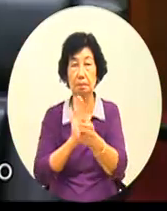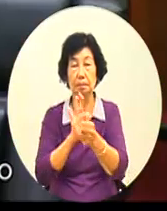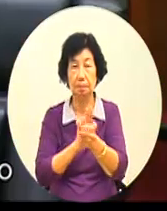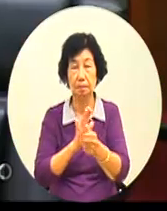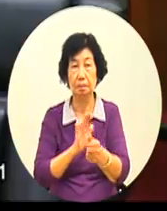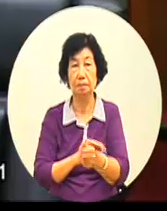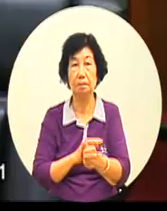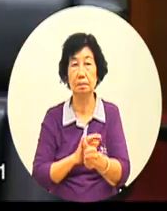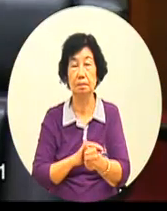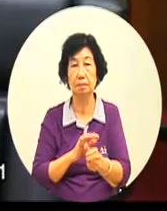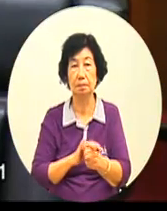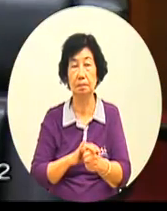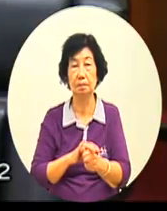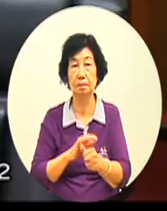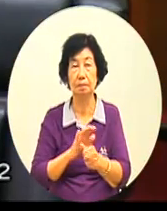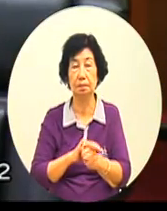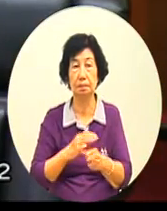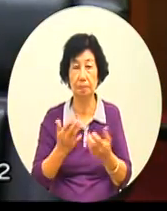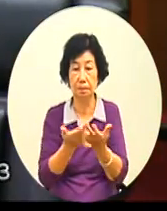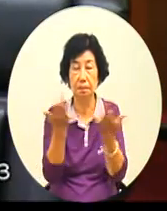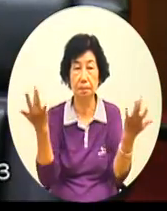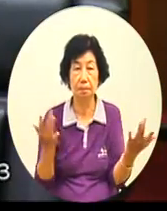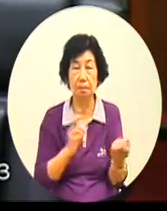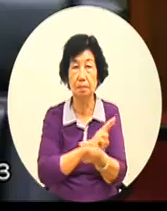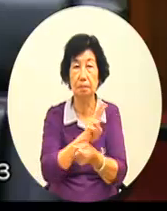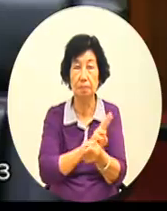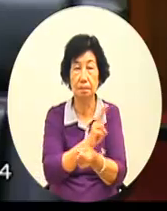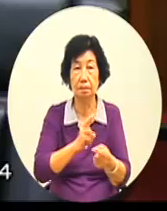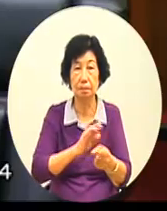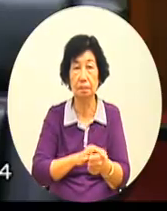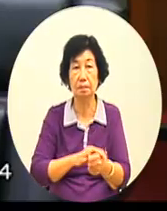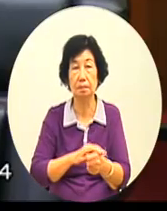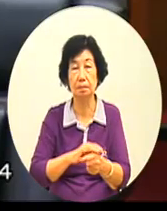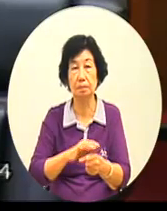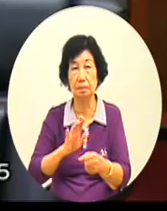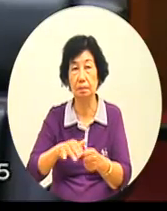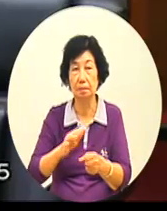推的是我们茂林的三黑，这个三黑呢推的算是